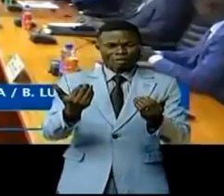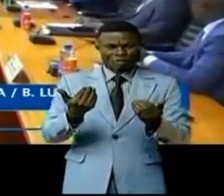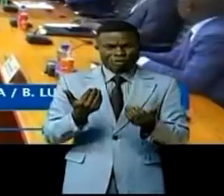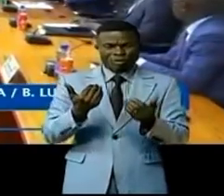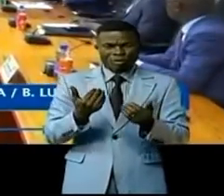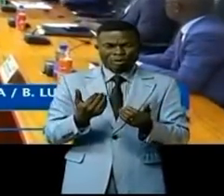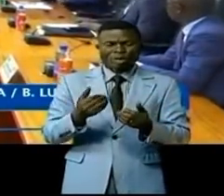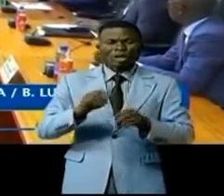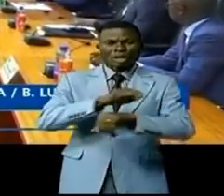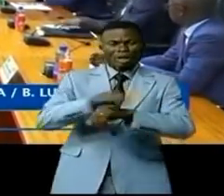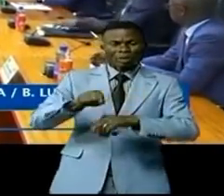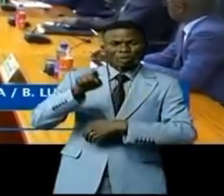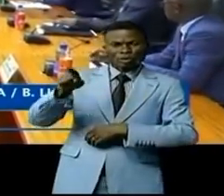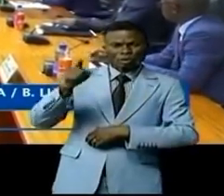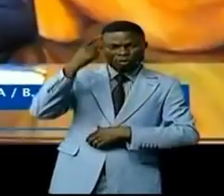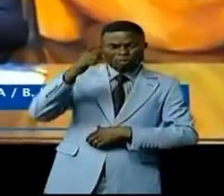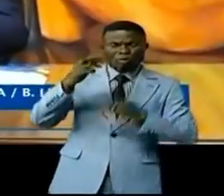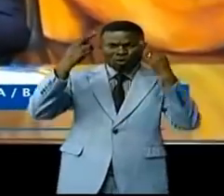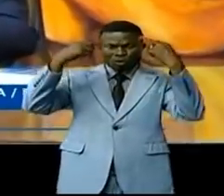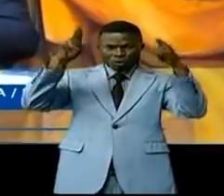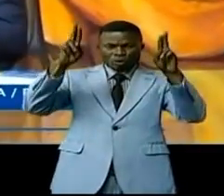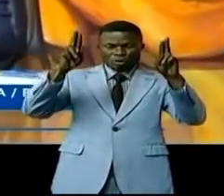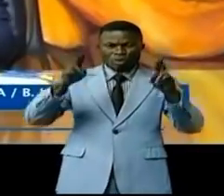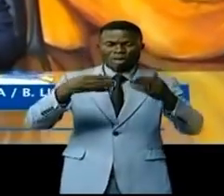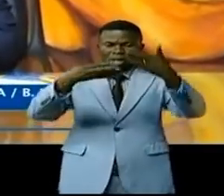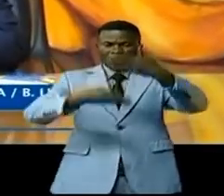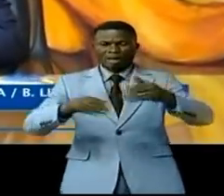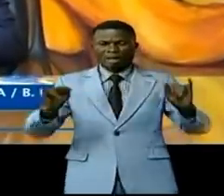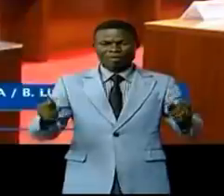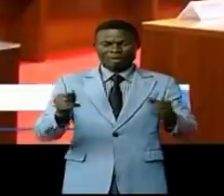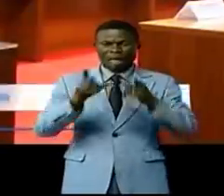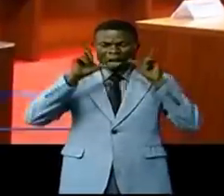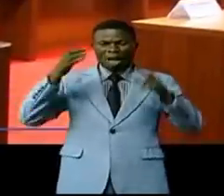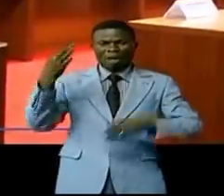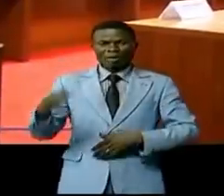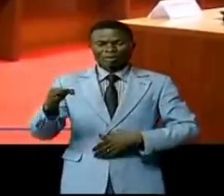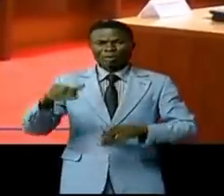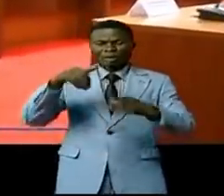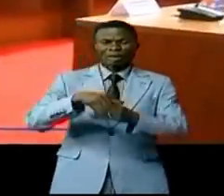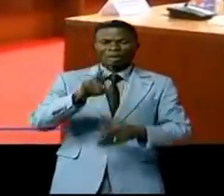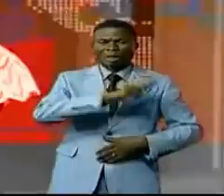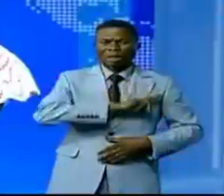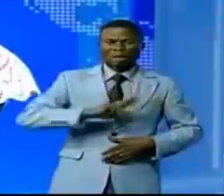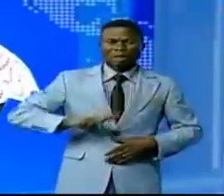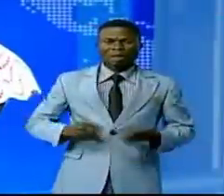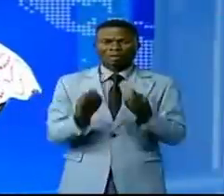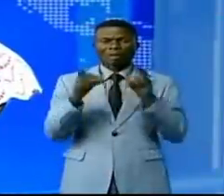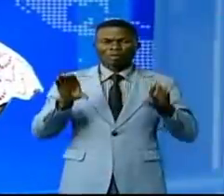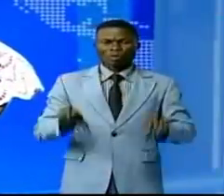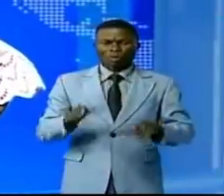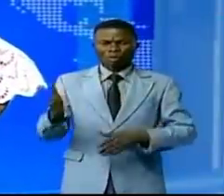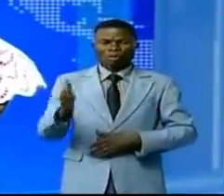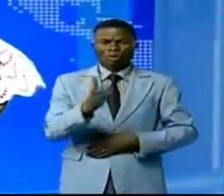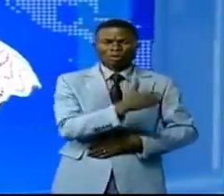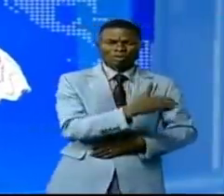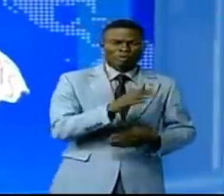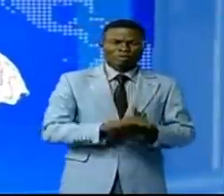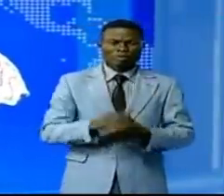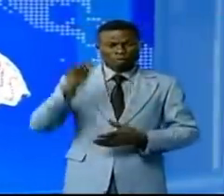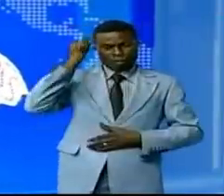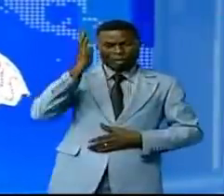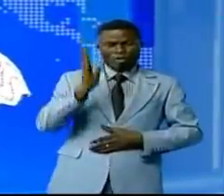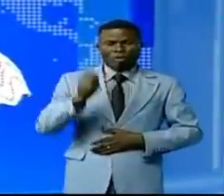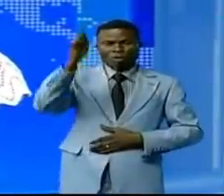son institution pour la réussite des 9e Jeux de la Francophonie en République démocratique du Congo. Le